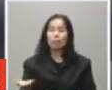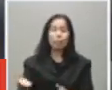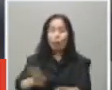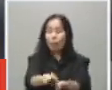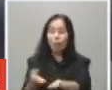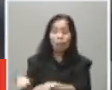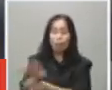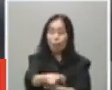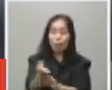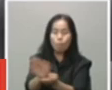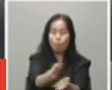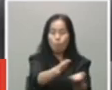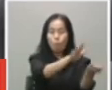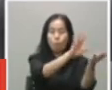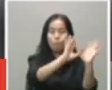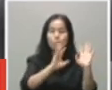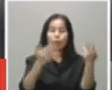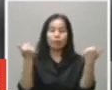ครับ